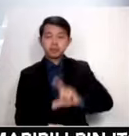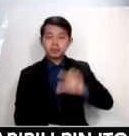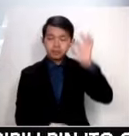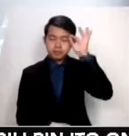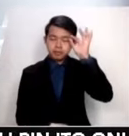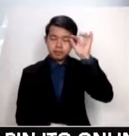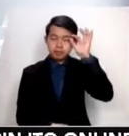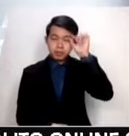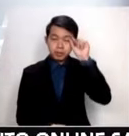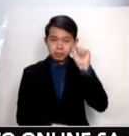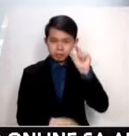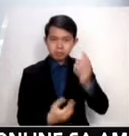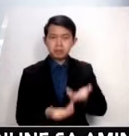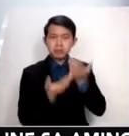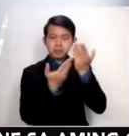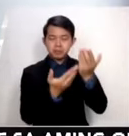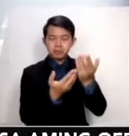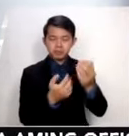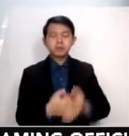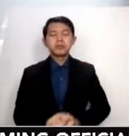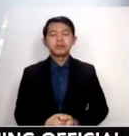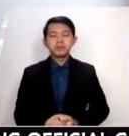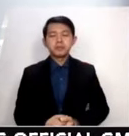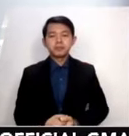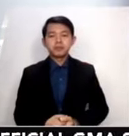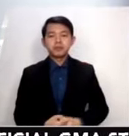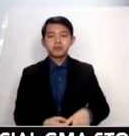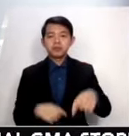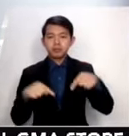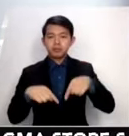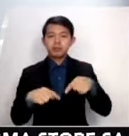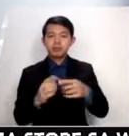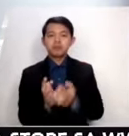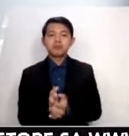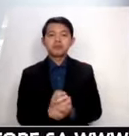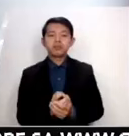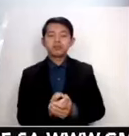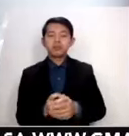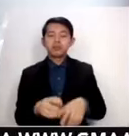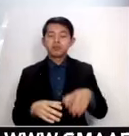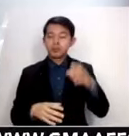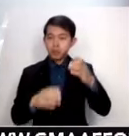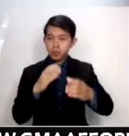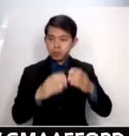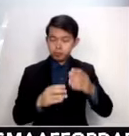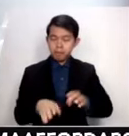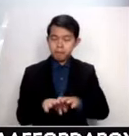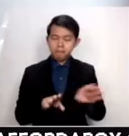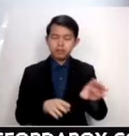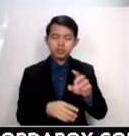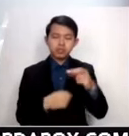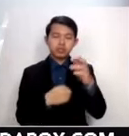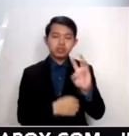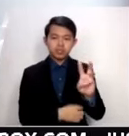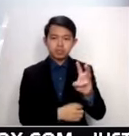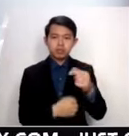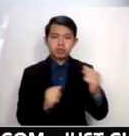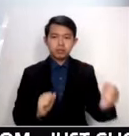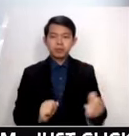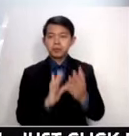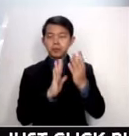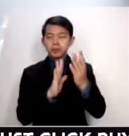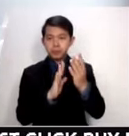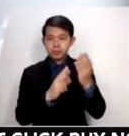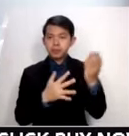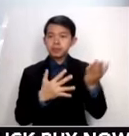Quezon City Regional Trial Court Branch 106 na harap sa kasong child abuse at sexual abuse si Pastor Apollo Kibuloy dahil umano